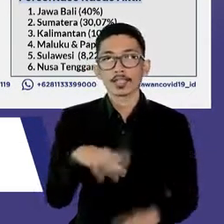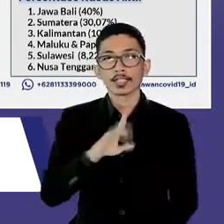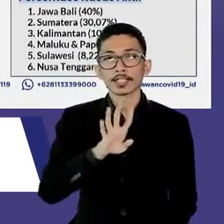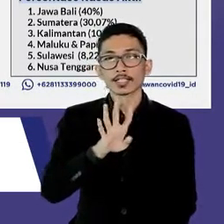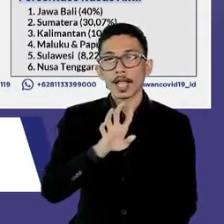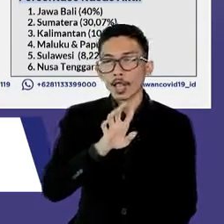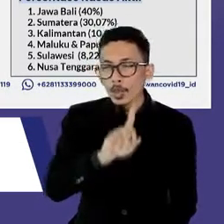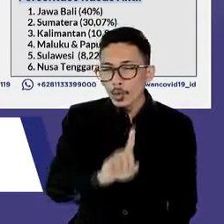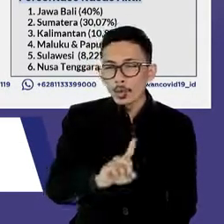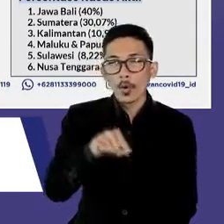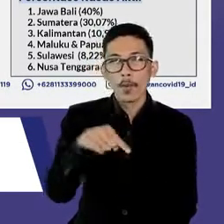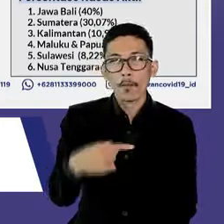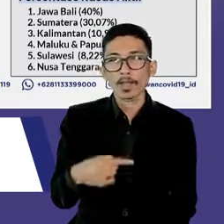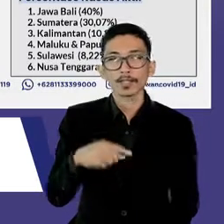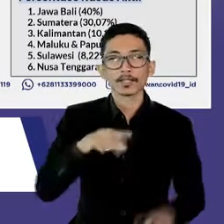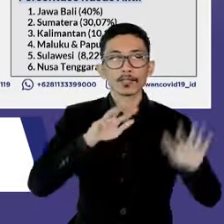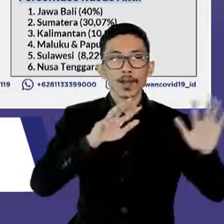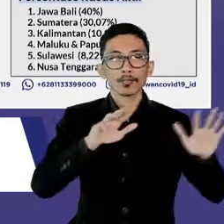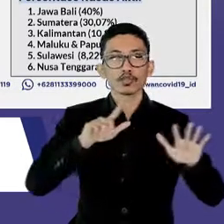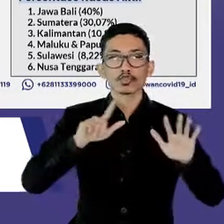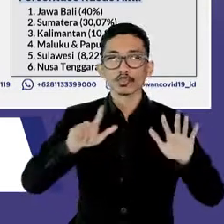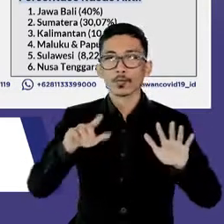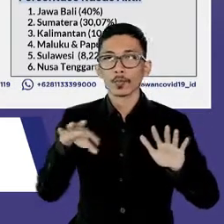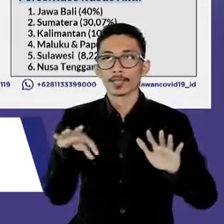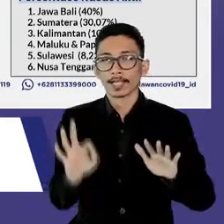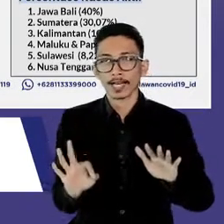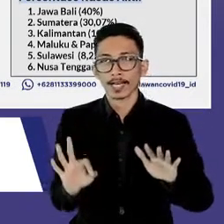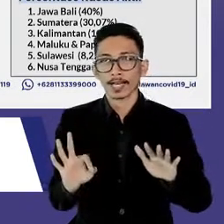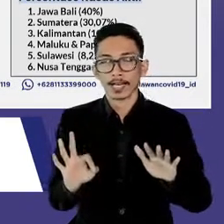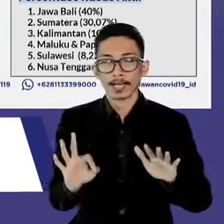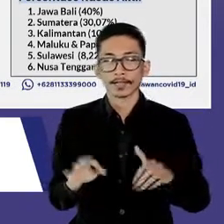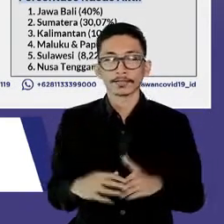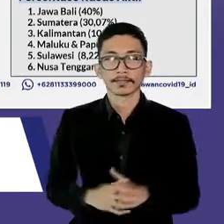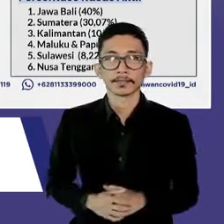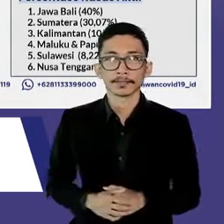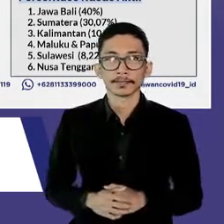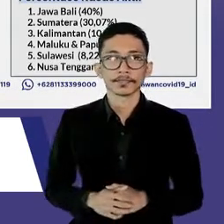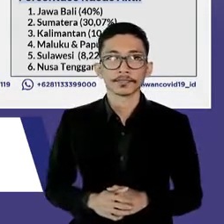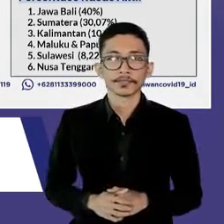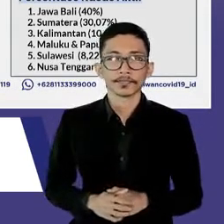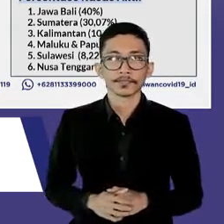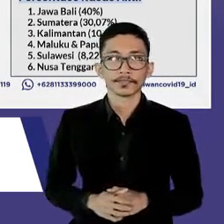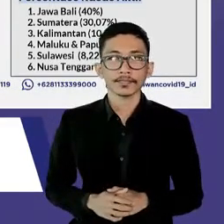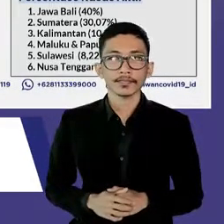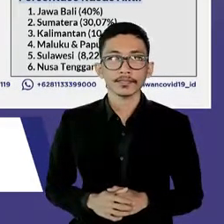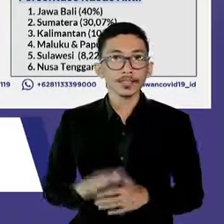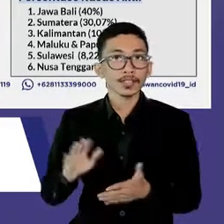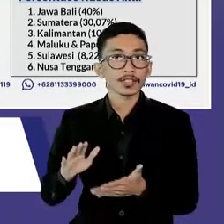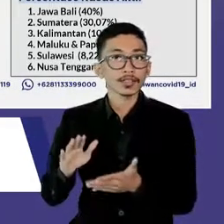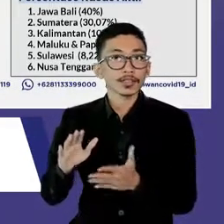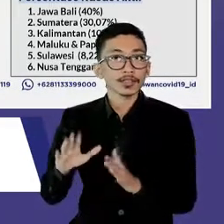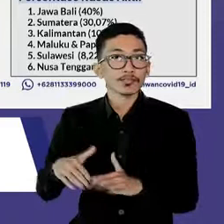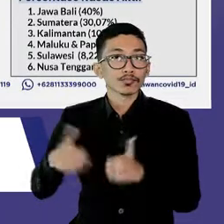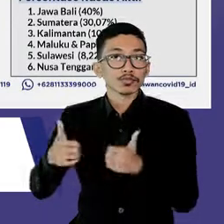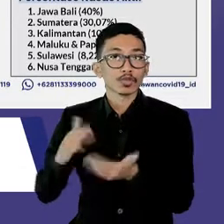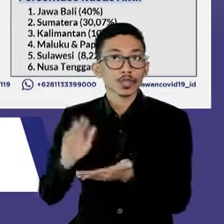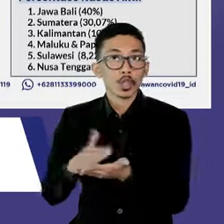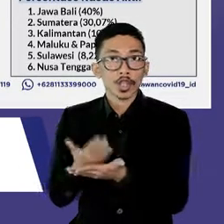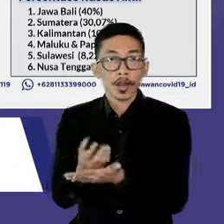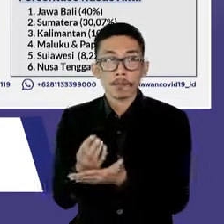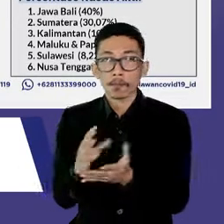1,9 puluh tujuh persen dari total kasus nasional total kesembuhannya sebanyak